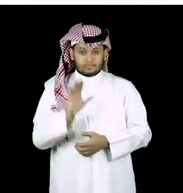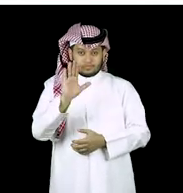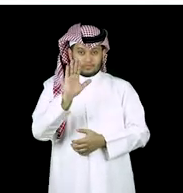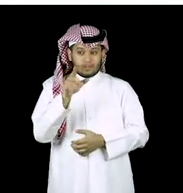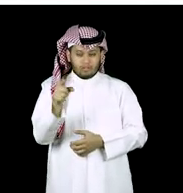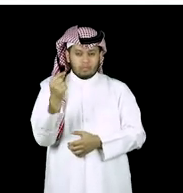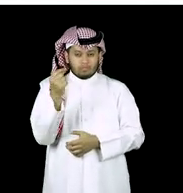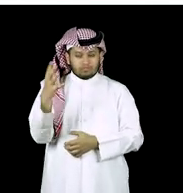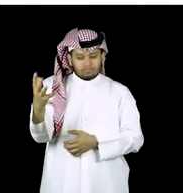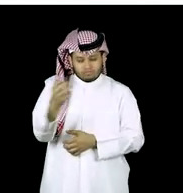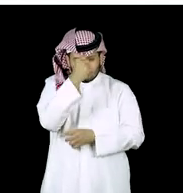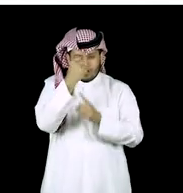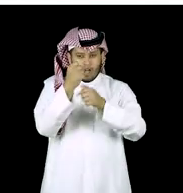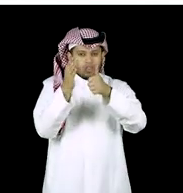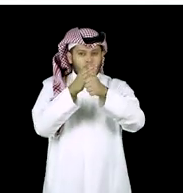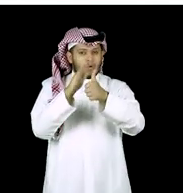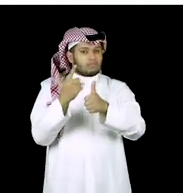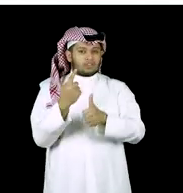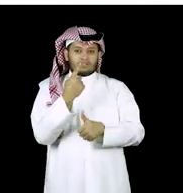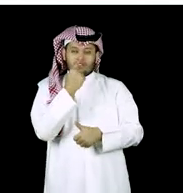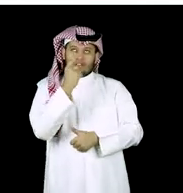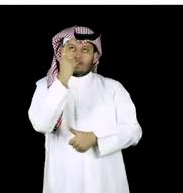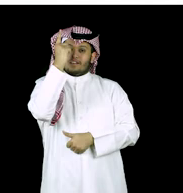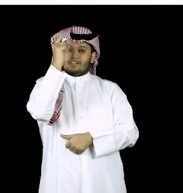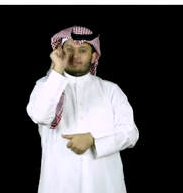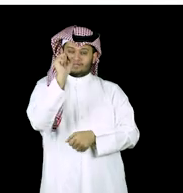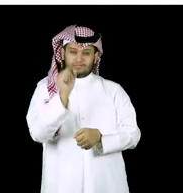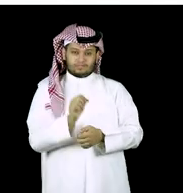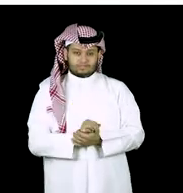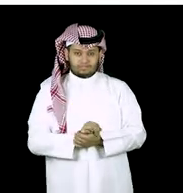الخاصية الأولى هي الربانية.